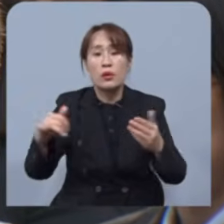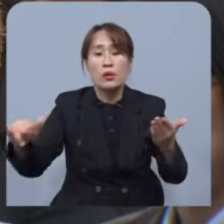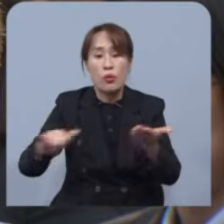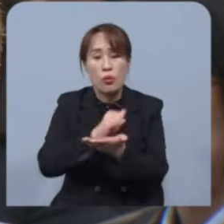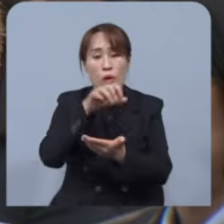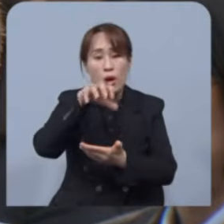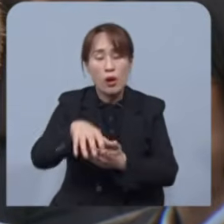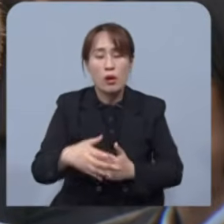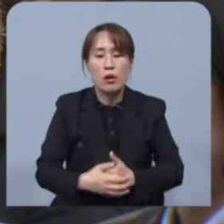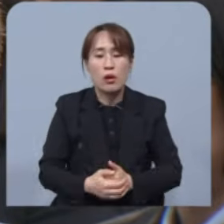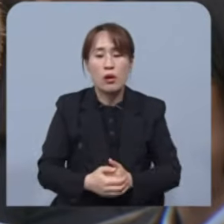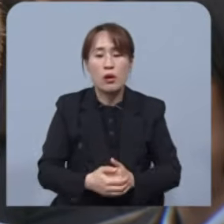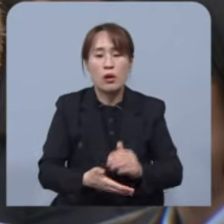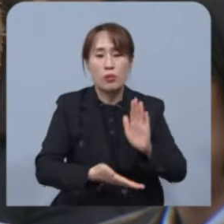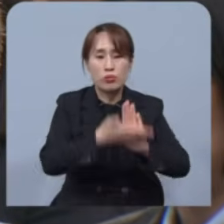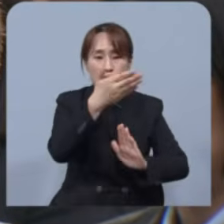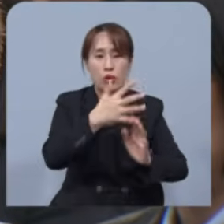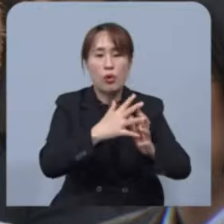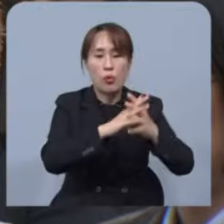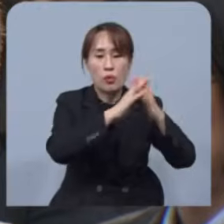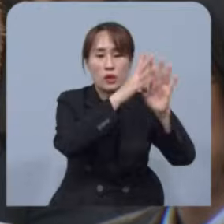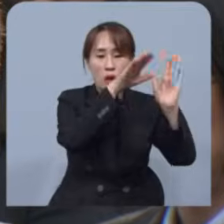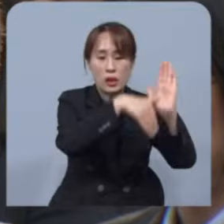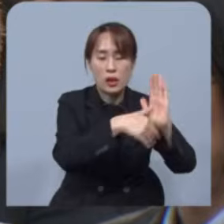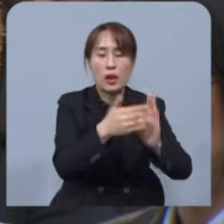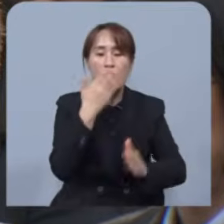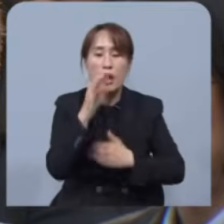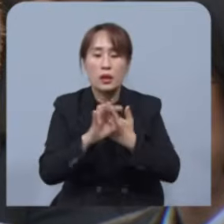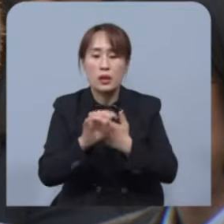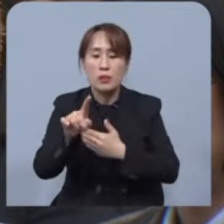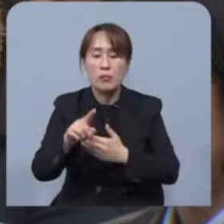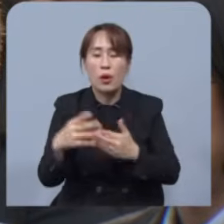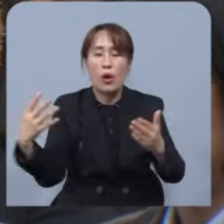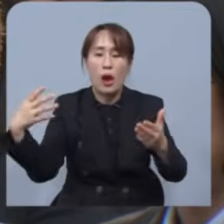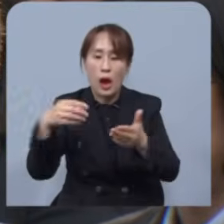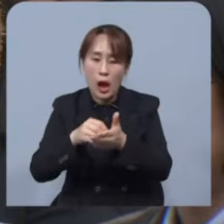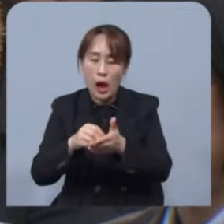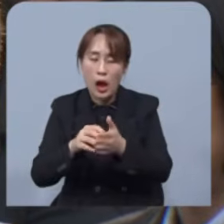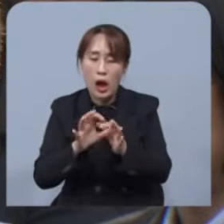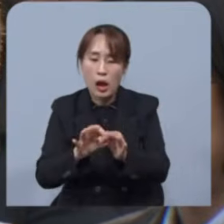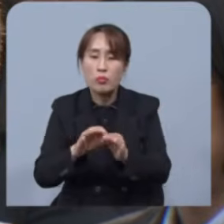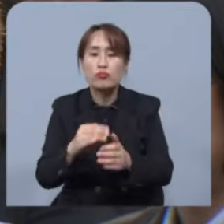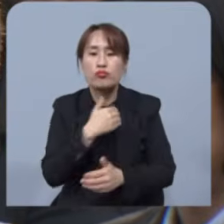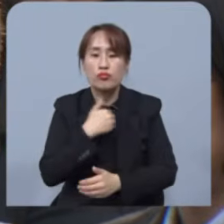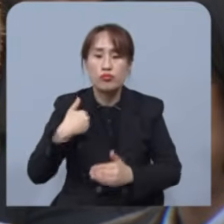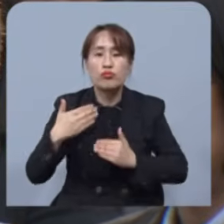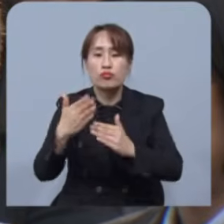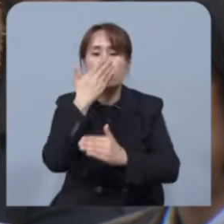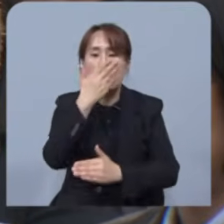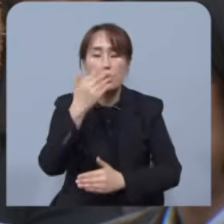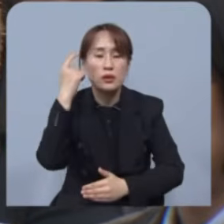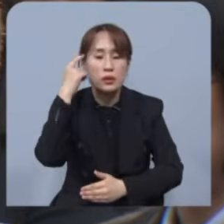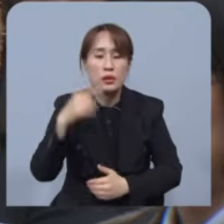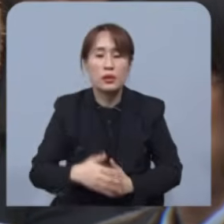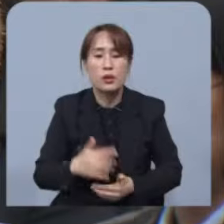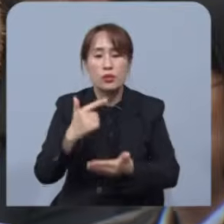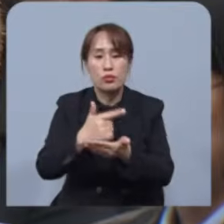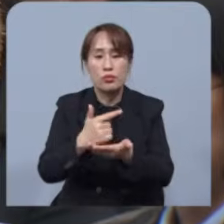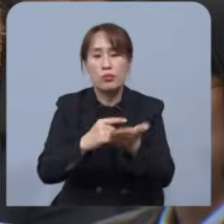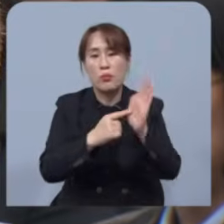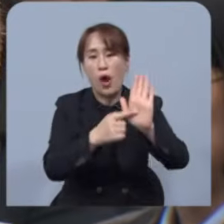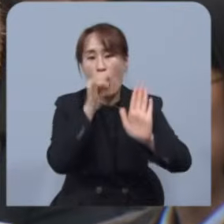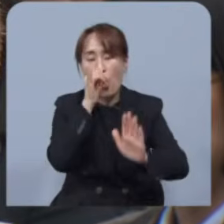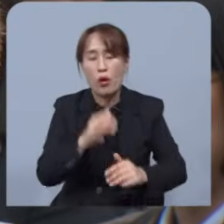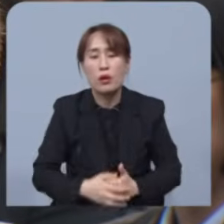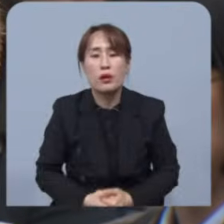청주공항도 북쪽에 있는 활주로를 공사를 하실 때는 가능하면 그런 혼합식을 저는 충분히 할 수 있다고 뭐 논문에서도 그렇게 내고